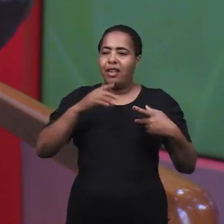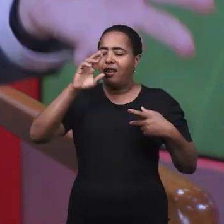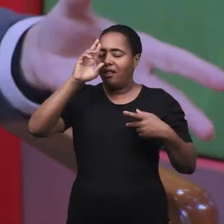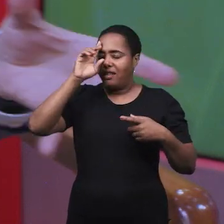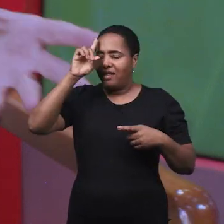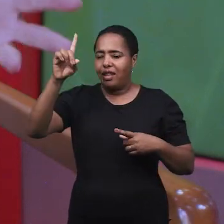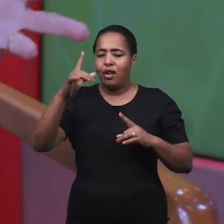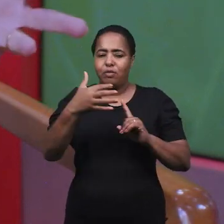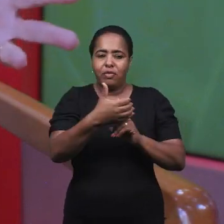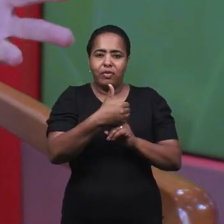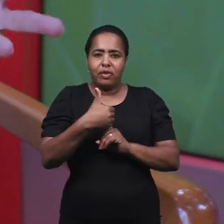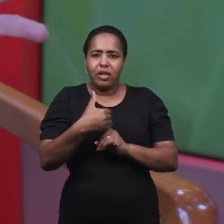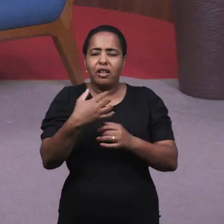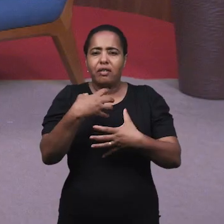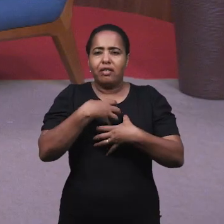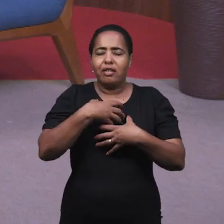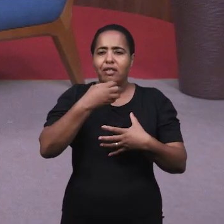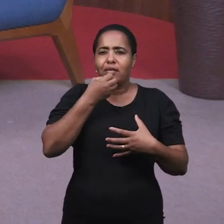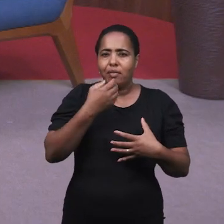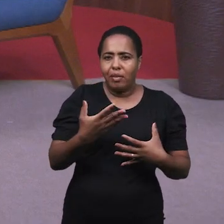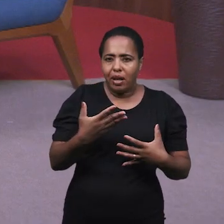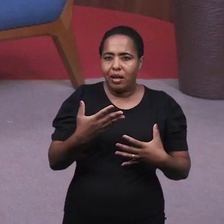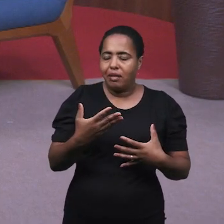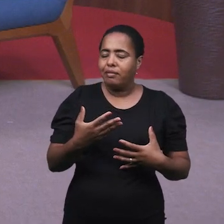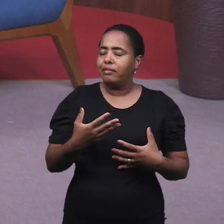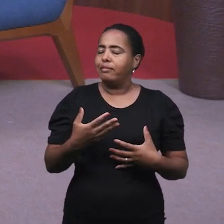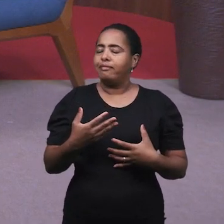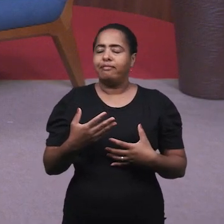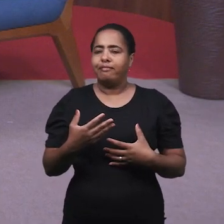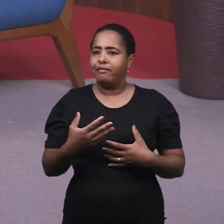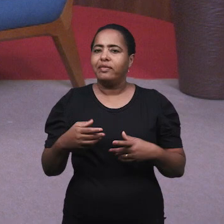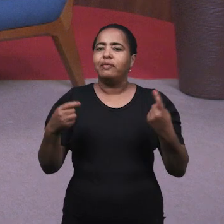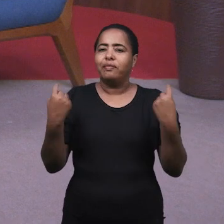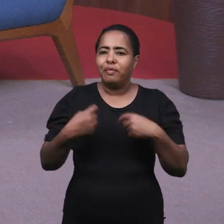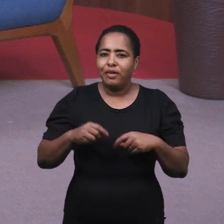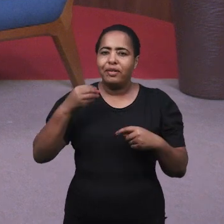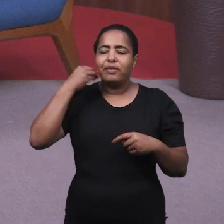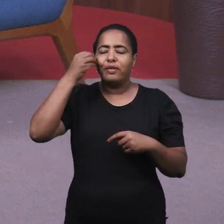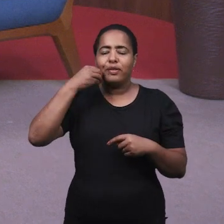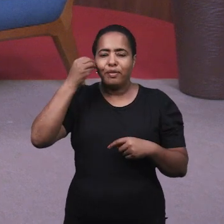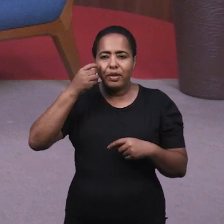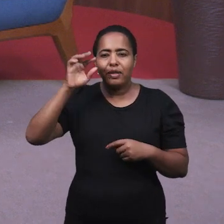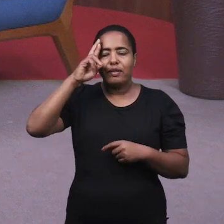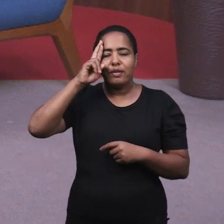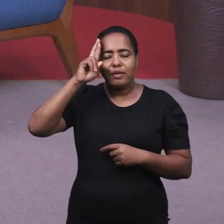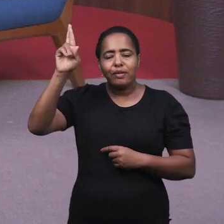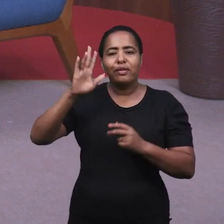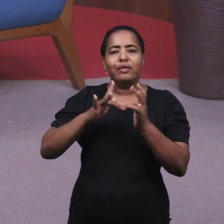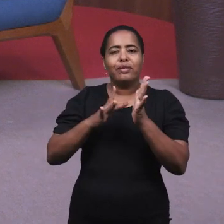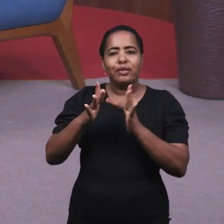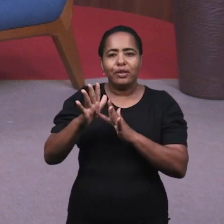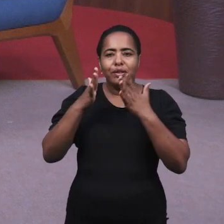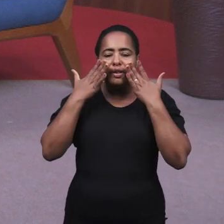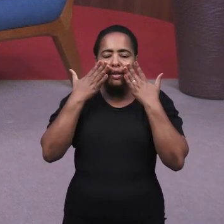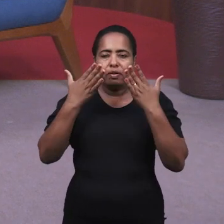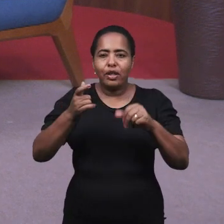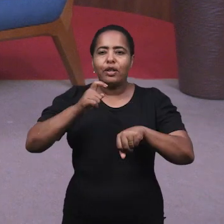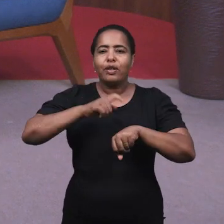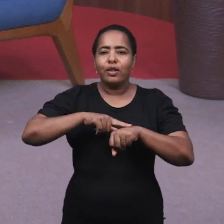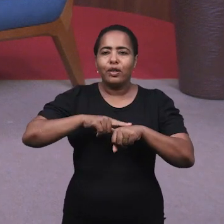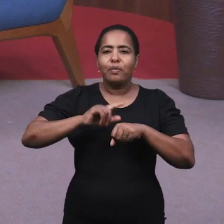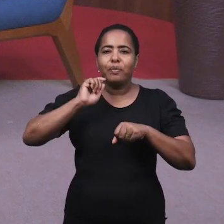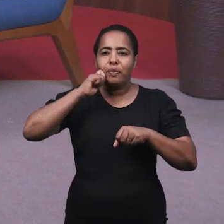Si on n'a pas une expérience avec Jésus révélée dans le partage du pain, on n'a pas le salut. Les yeux ont besoin de